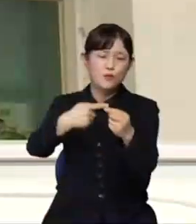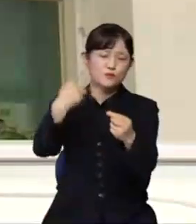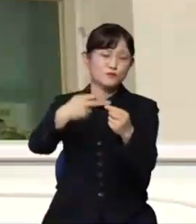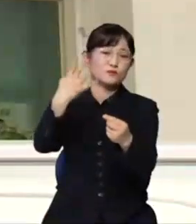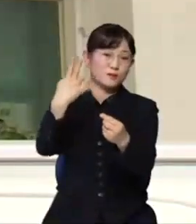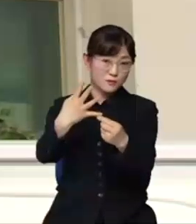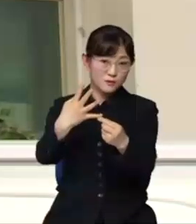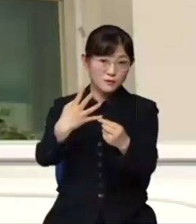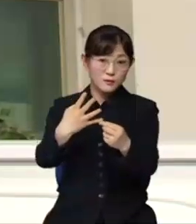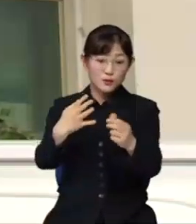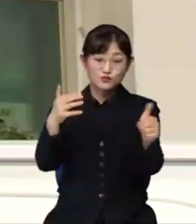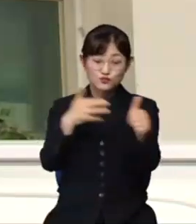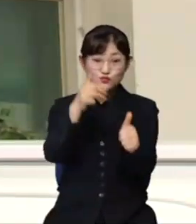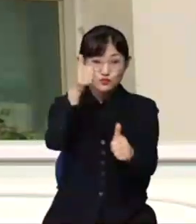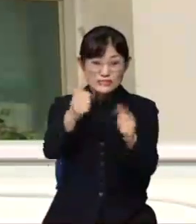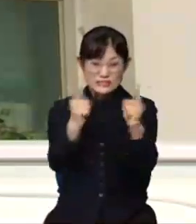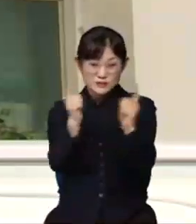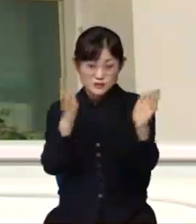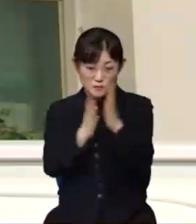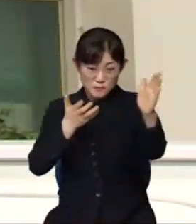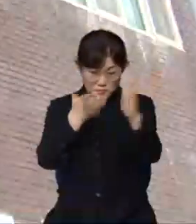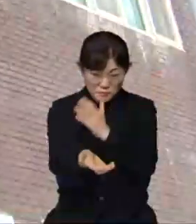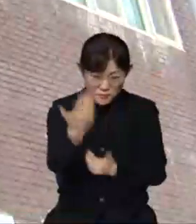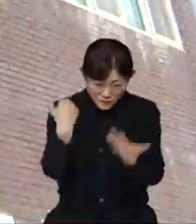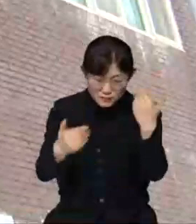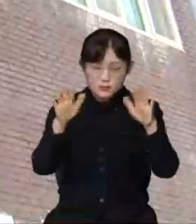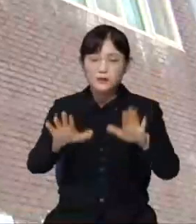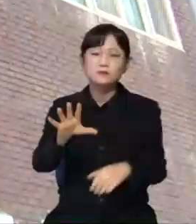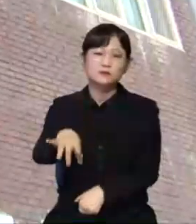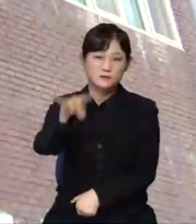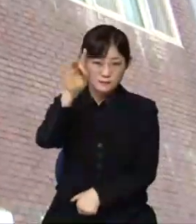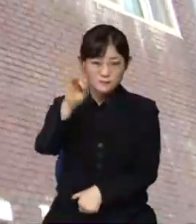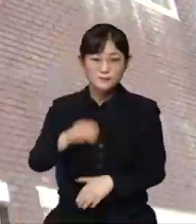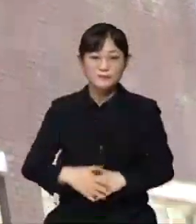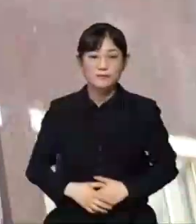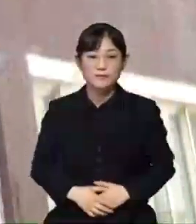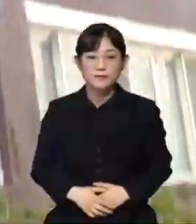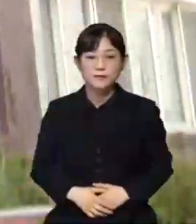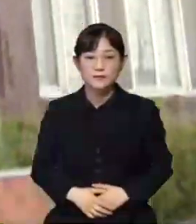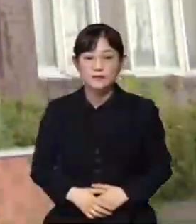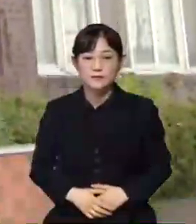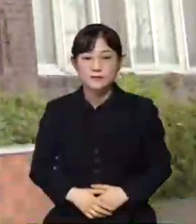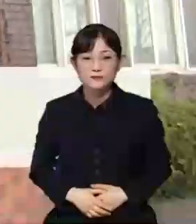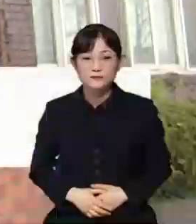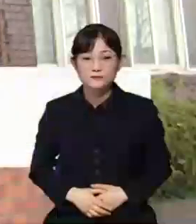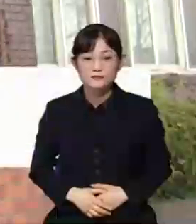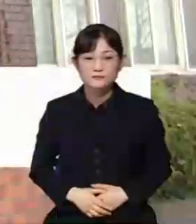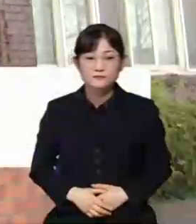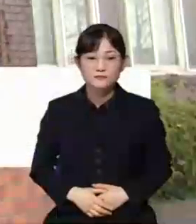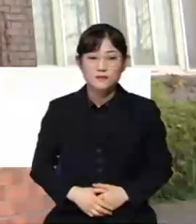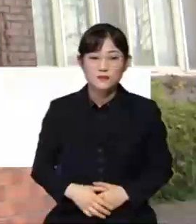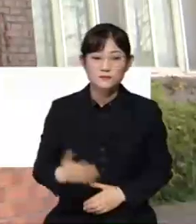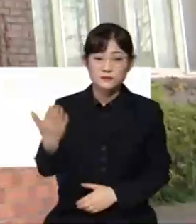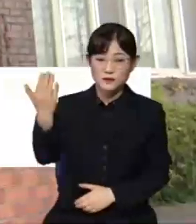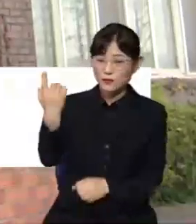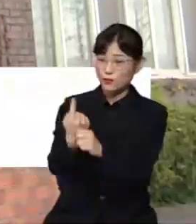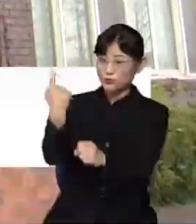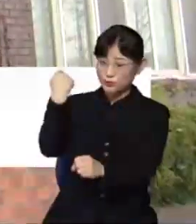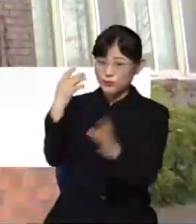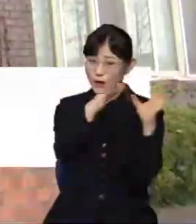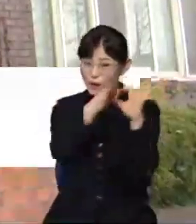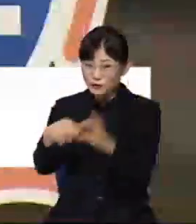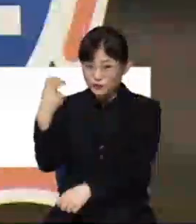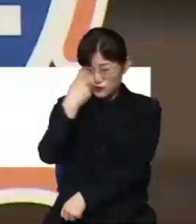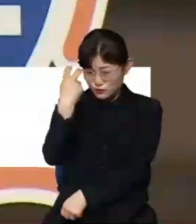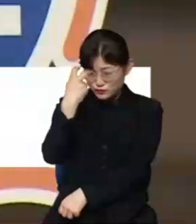이루어졌는데 군수를 직접 겨냥한 건 이번이 처음입니다. 저번에 계속 수사해오던 걸 연장선이라고